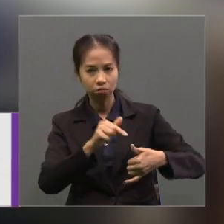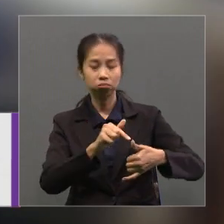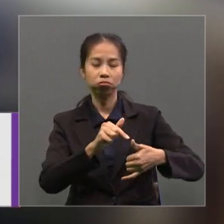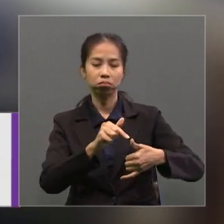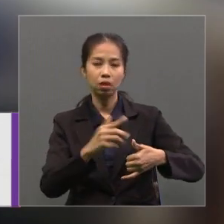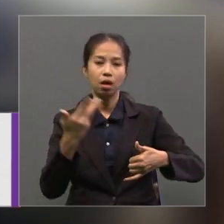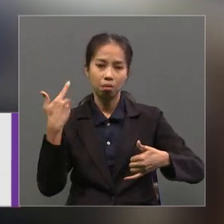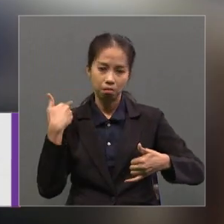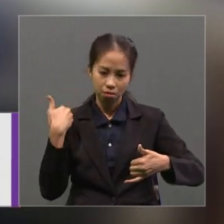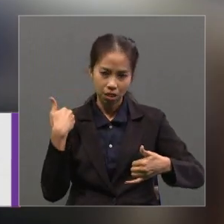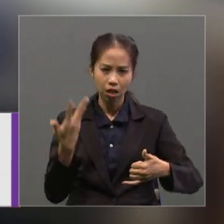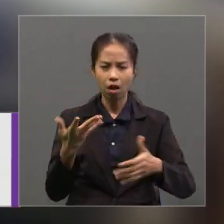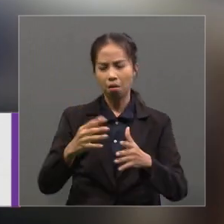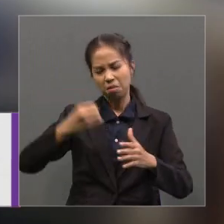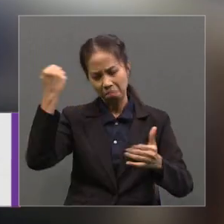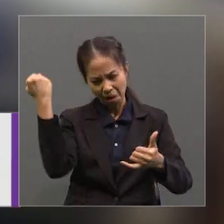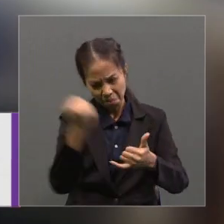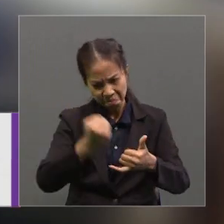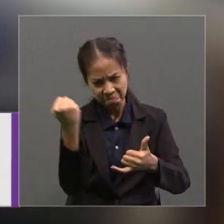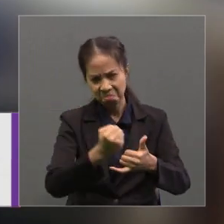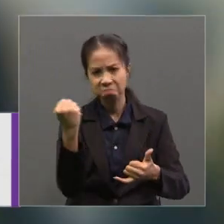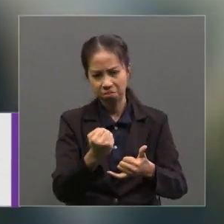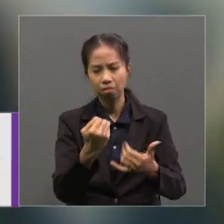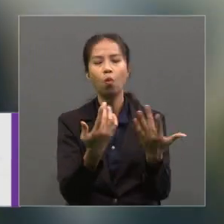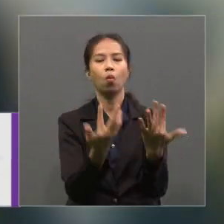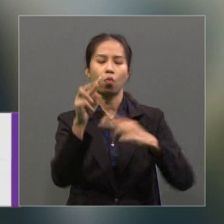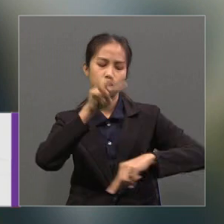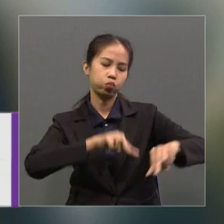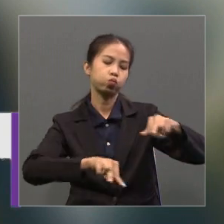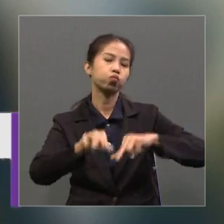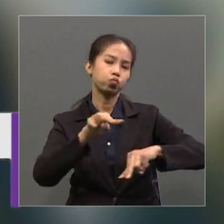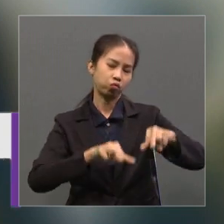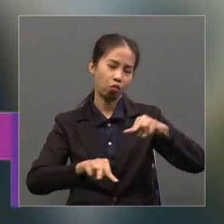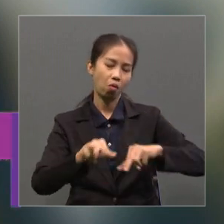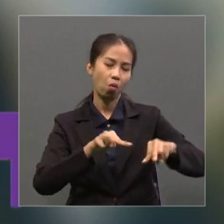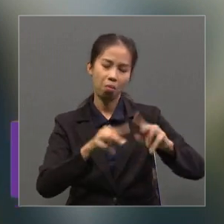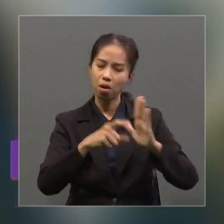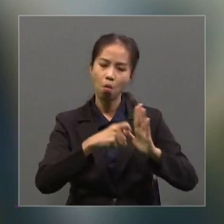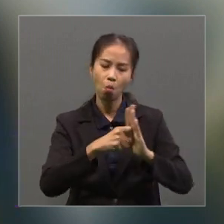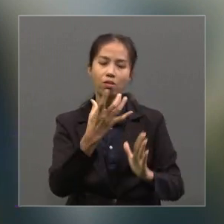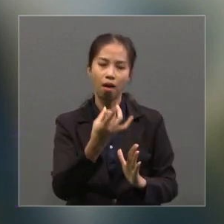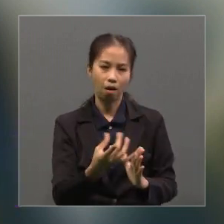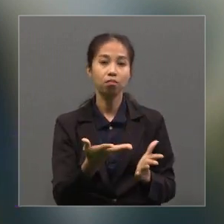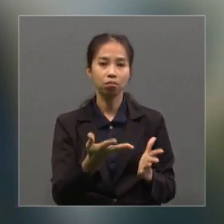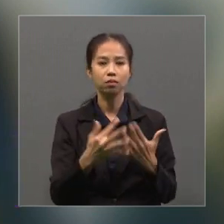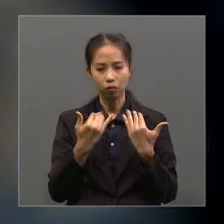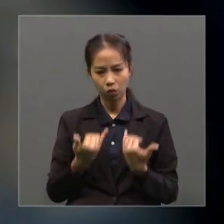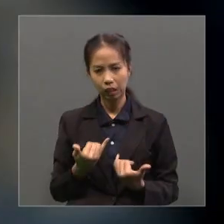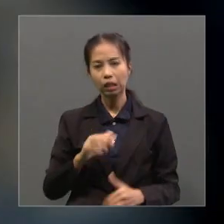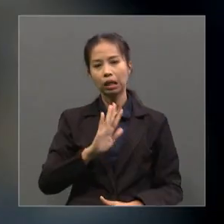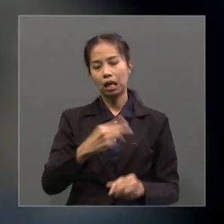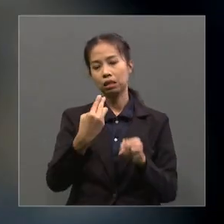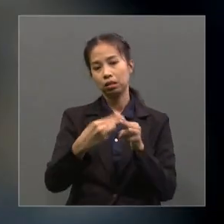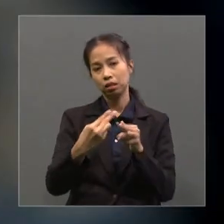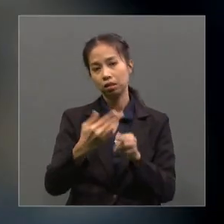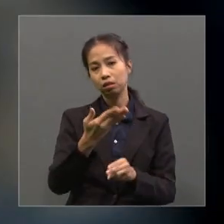ไม่ทราบชนิดและถูกอาวุธมีคมแทงอยู่ระหว่างการตรวจสอบของเจ้าหน้าที่ตำรวจยึดสืบสวนกับล่าสุดเนี่ยทราบชื่อผู้